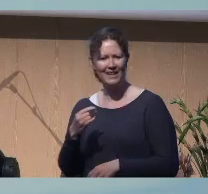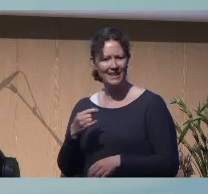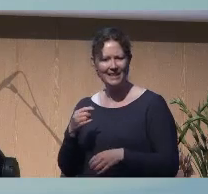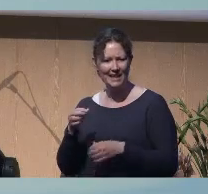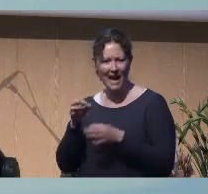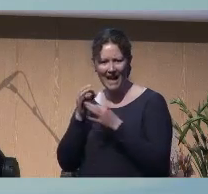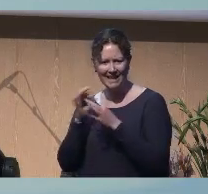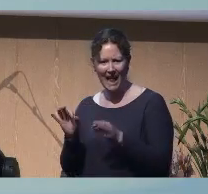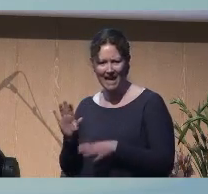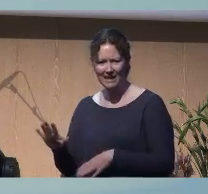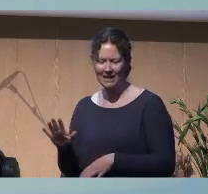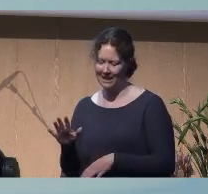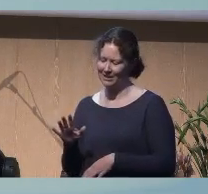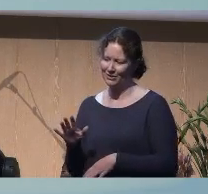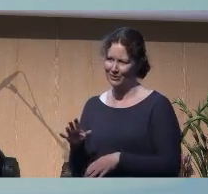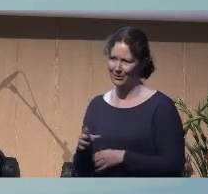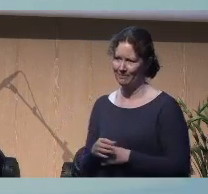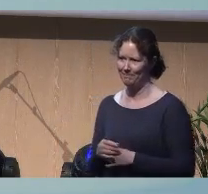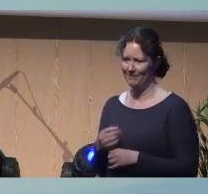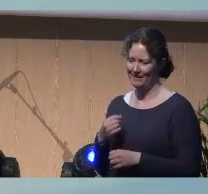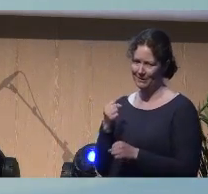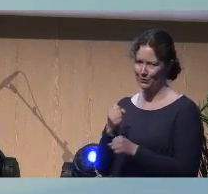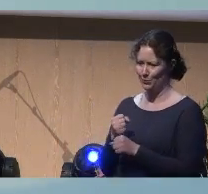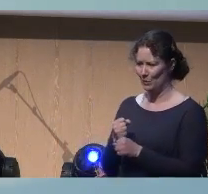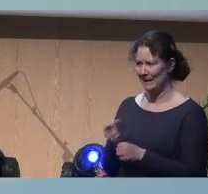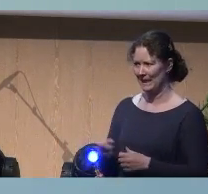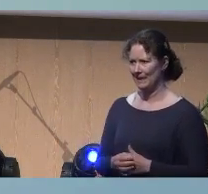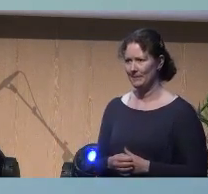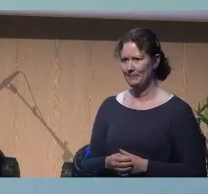noe sånt, og det veldig stor vekt på det.